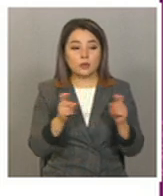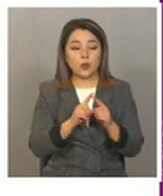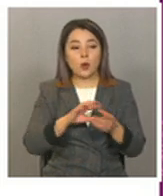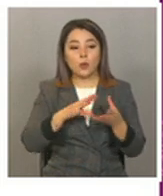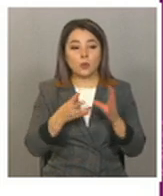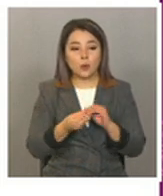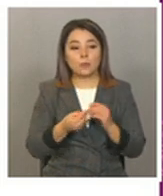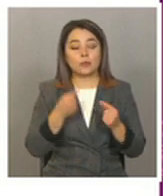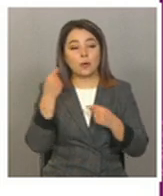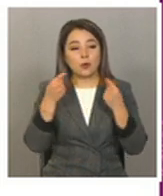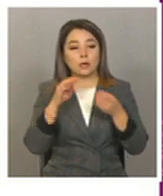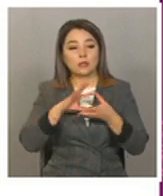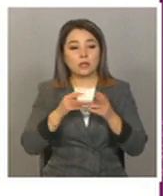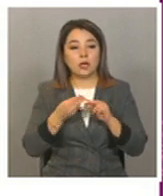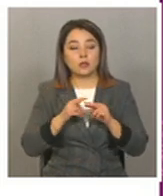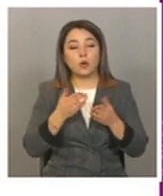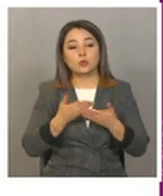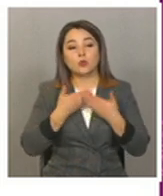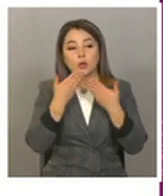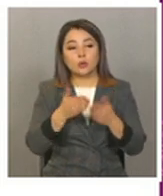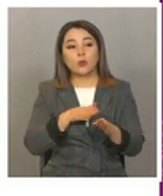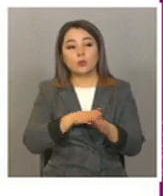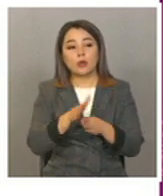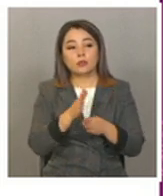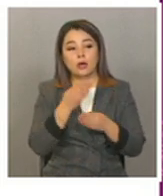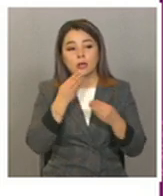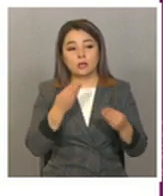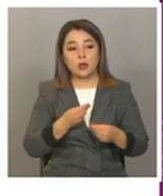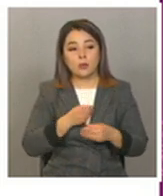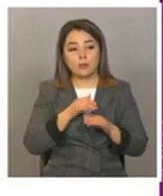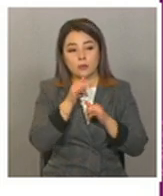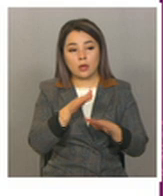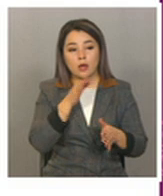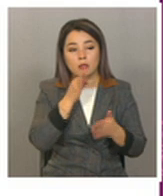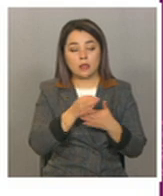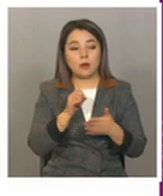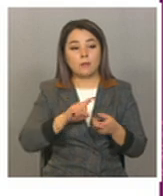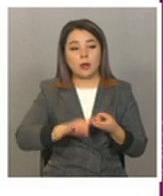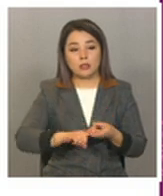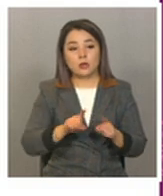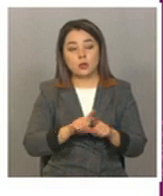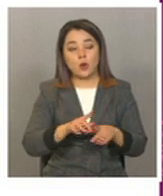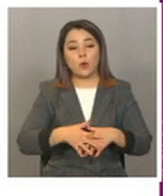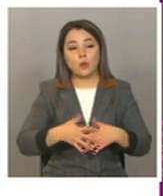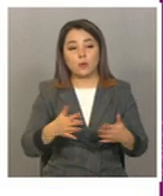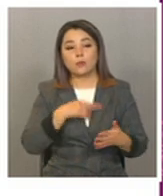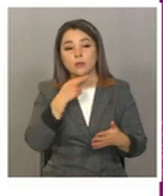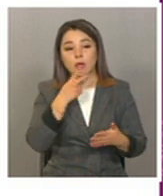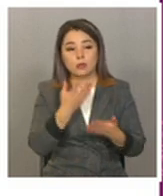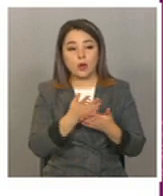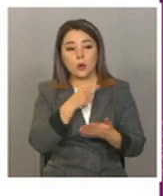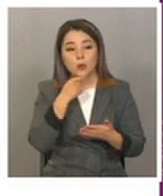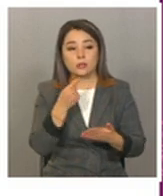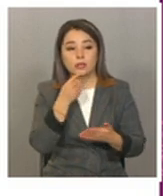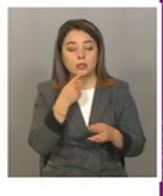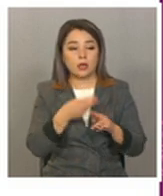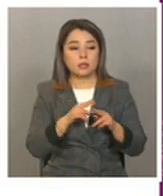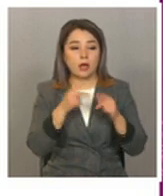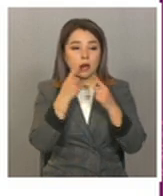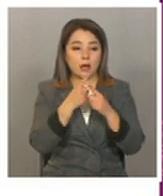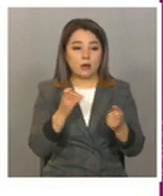мен мазмұнына сұраныстың толық қанағаттандырылмауына байланысты көбінесе орыс тіліндегі ақпаратқа